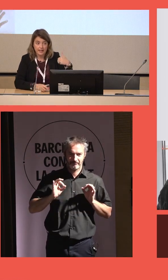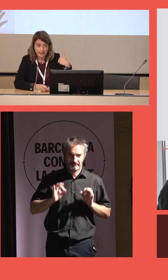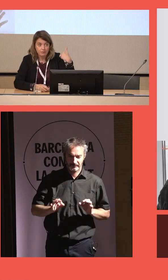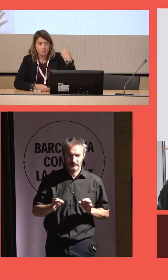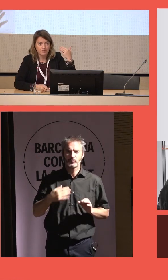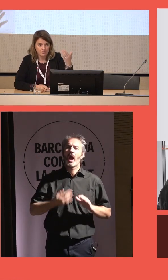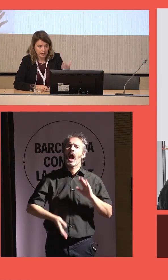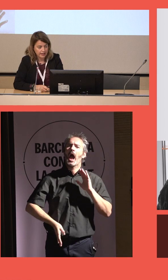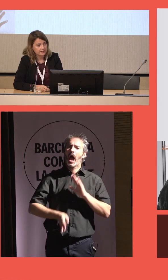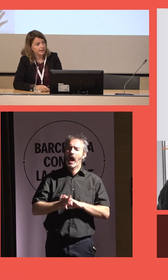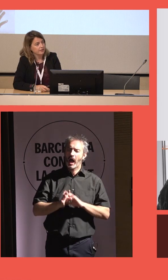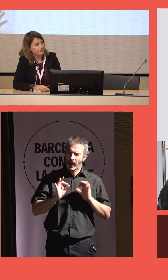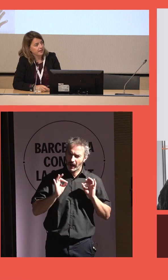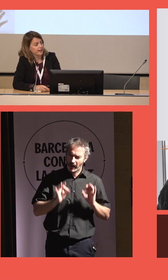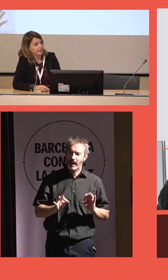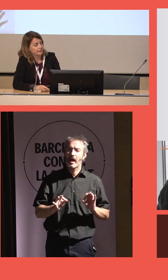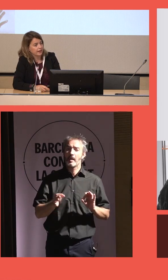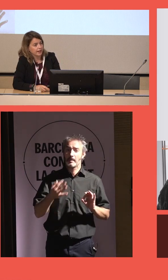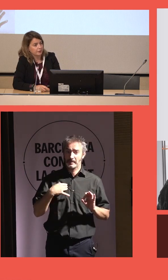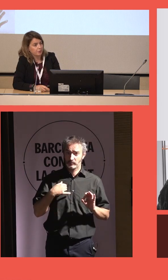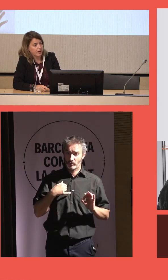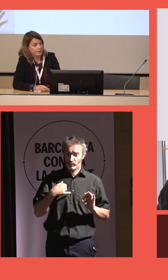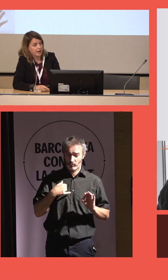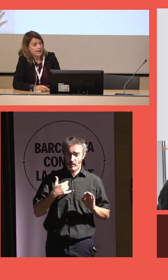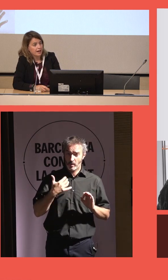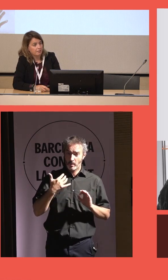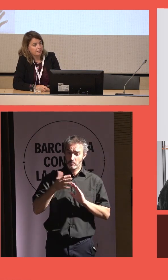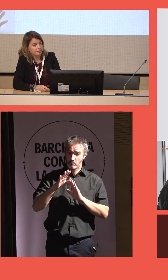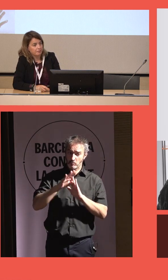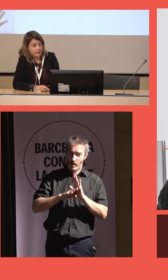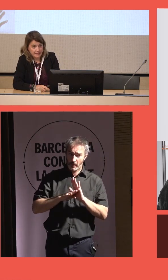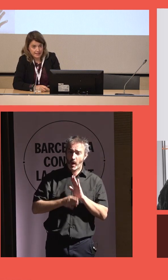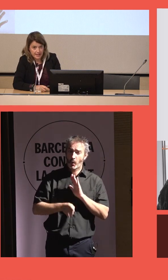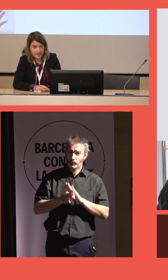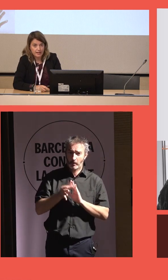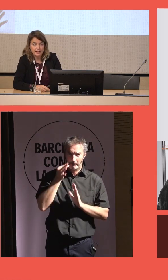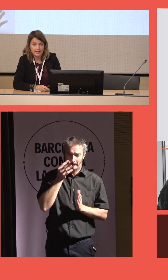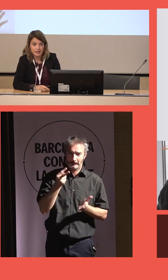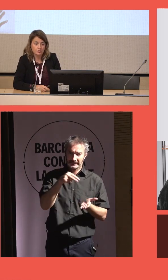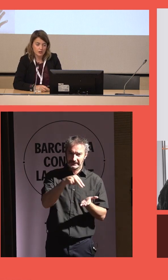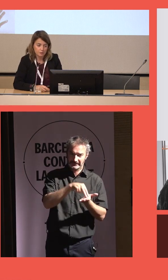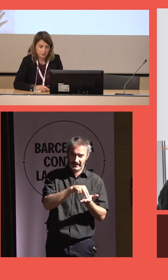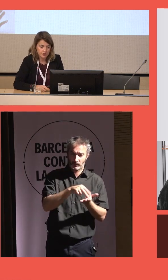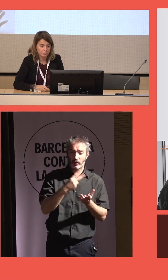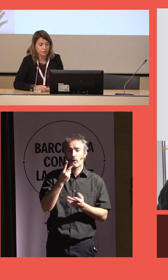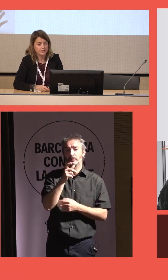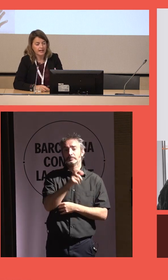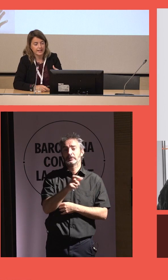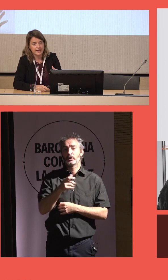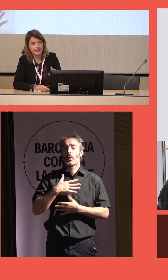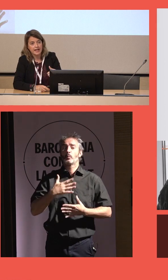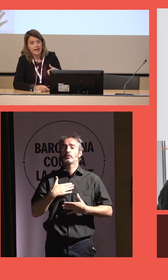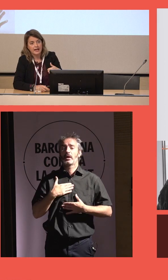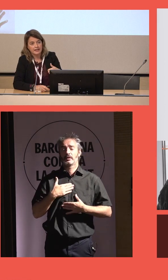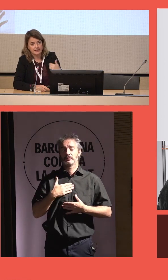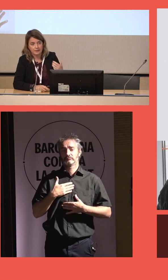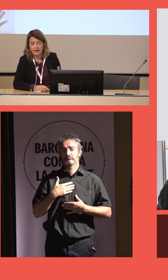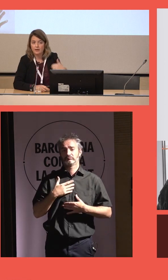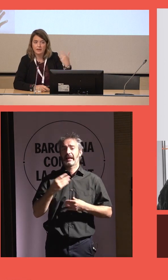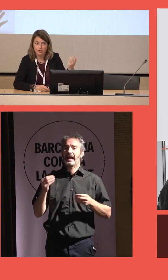seguim seguim fent aquest programa presencial és a dir dues persones voluntàries